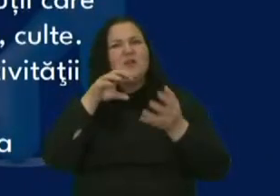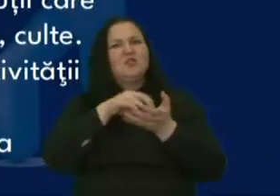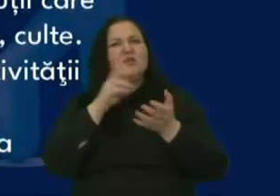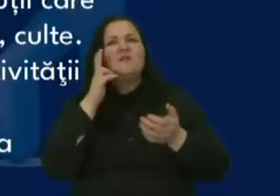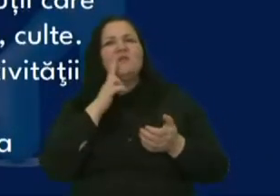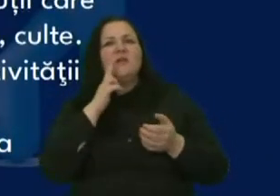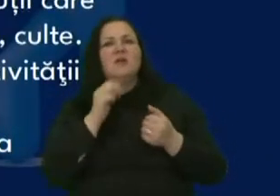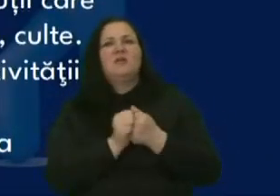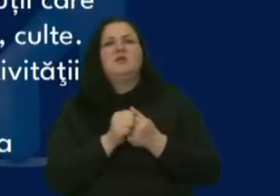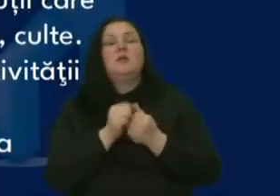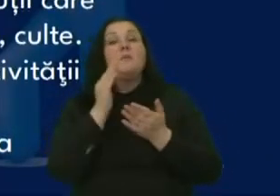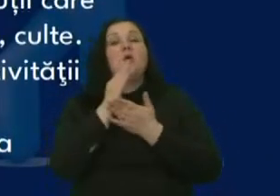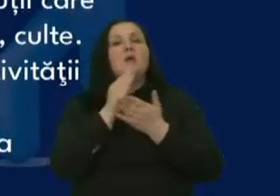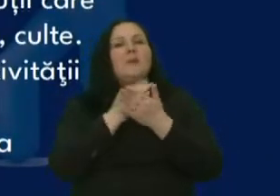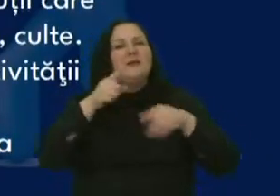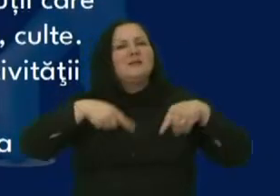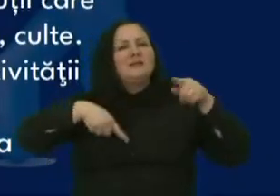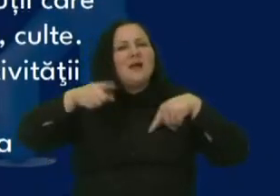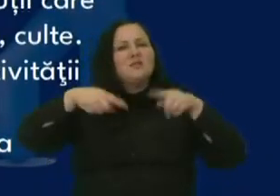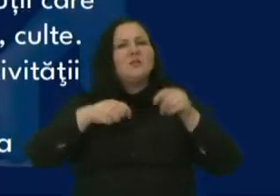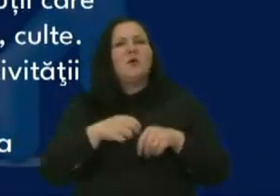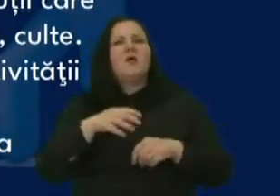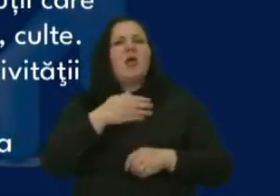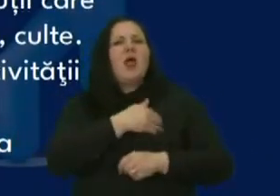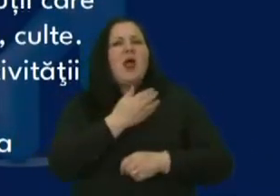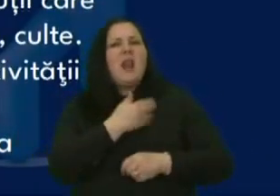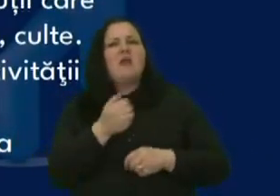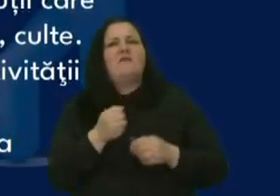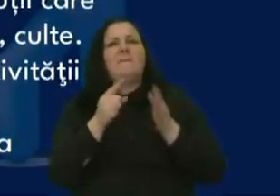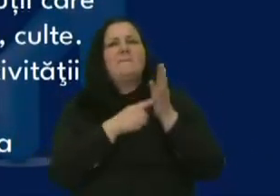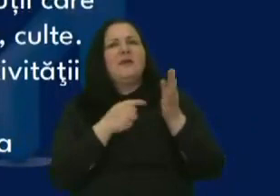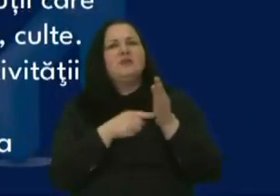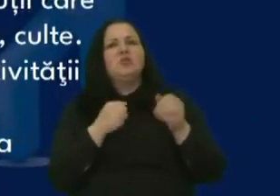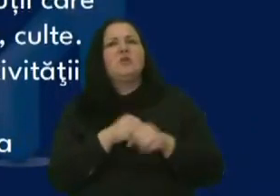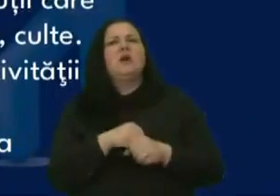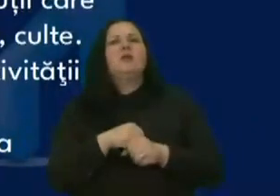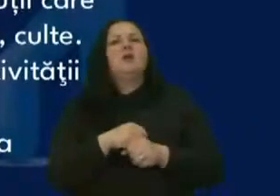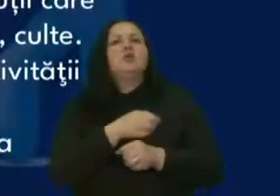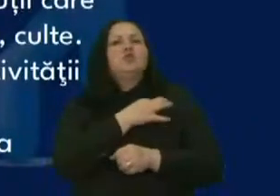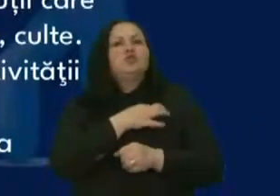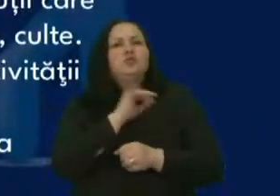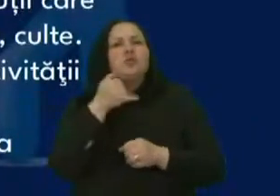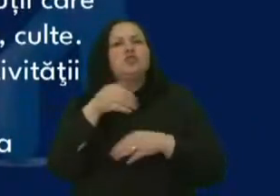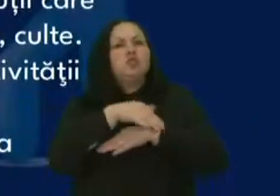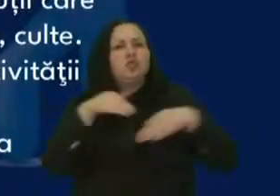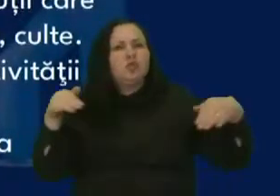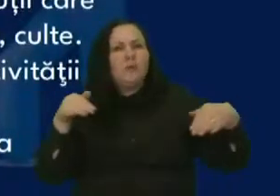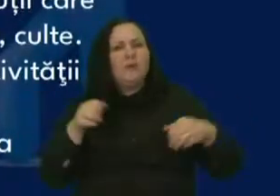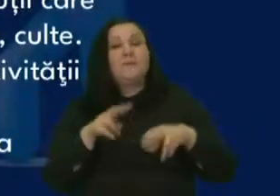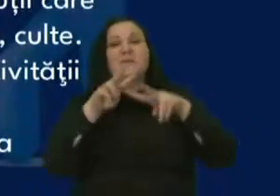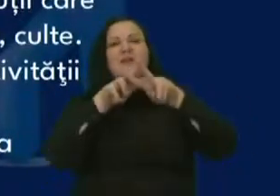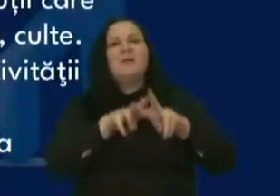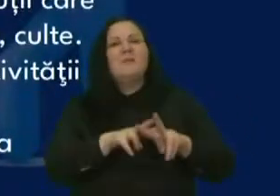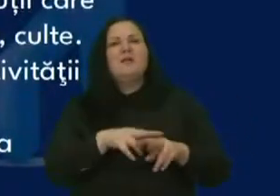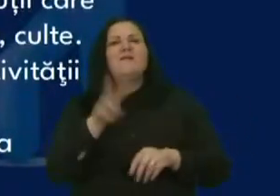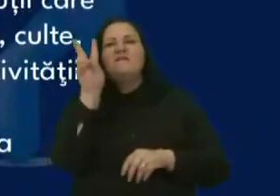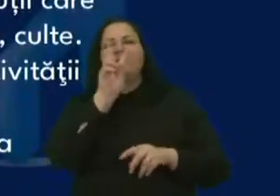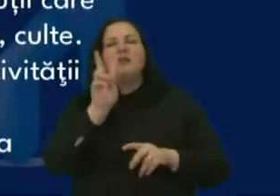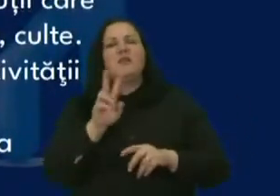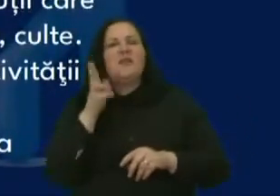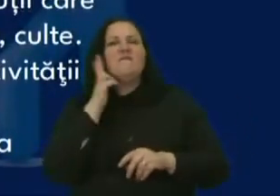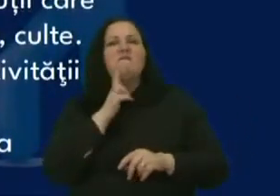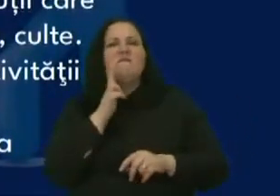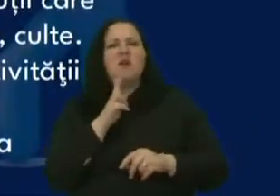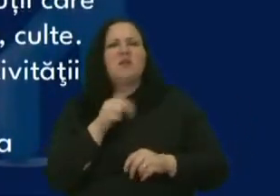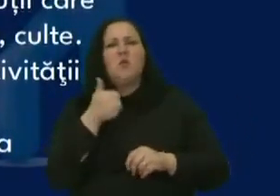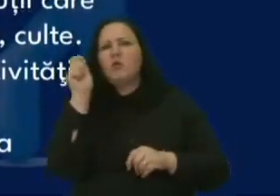transporturi în comun pentru elevi pensionari studenți și și șomeri vinerea verde menținerea proiectului și a programului de mare succes